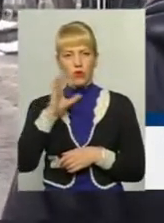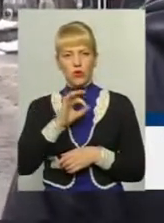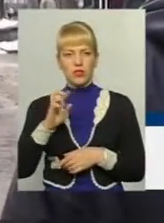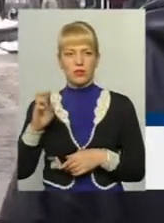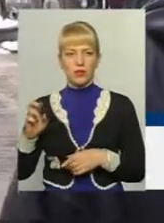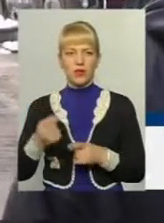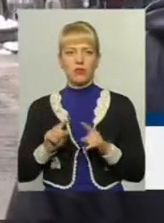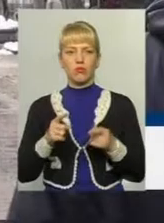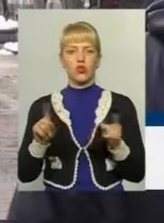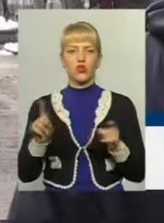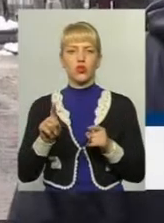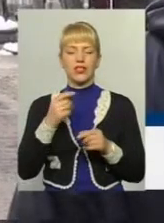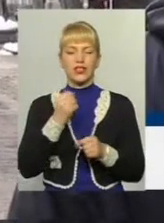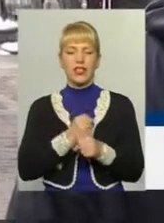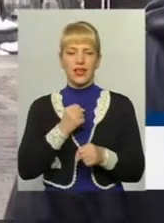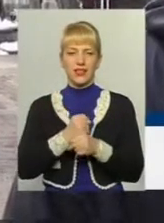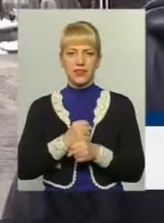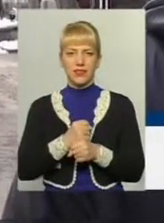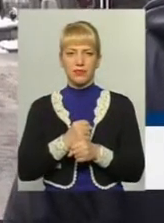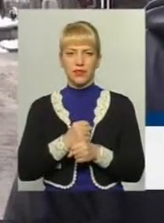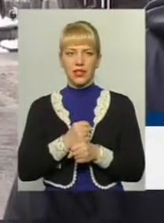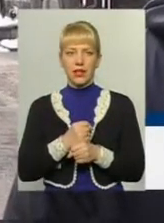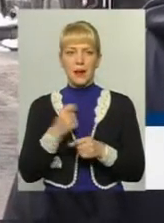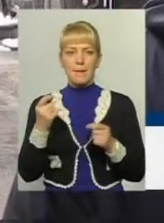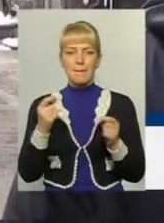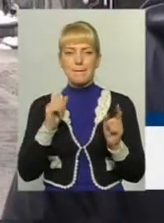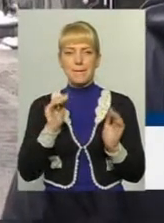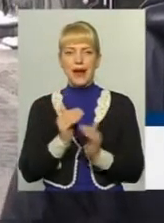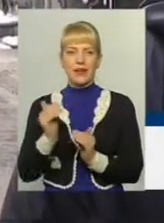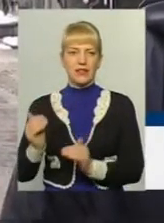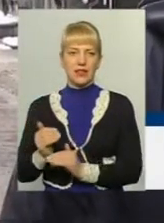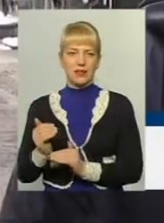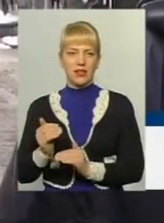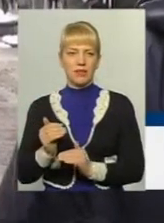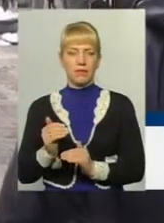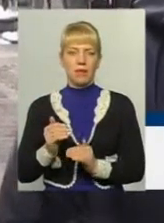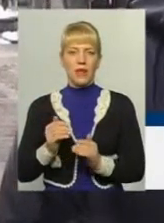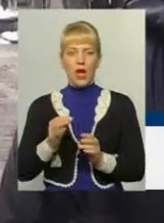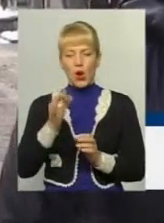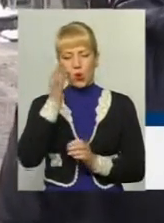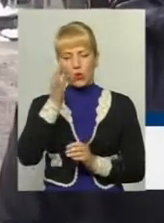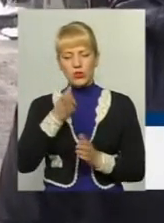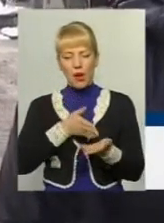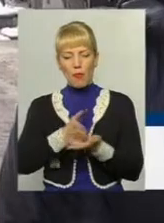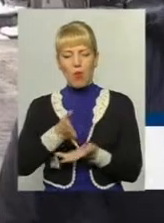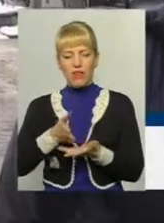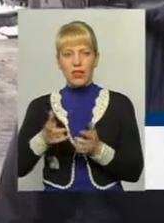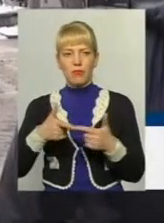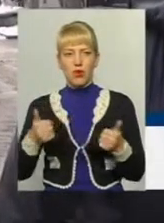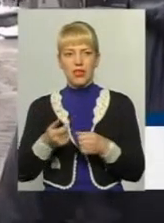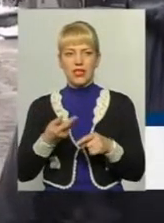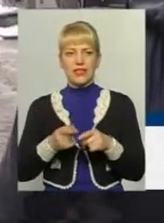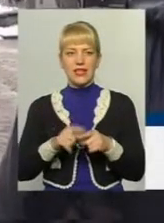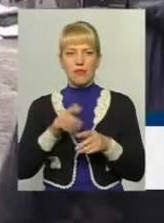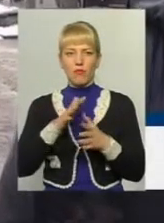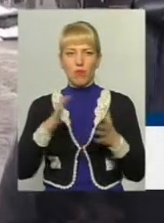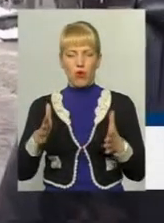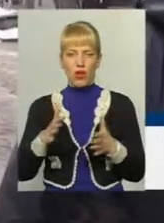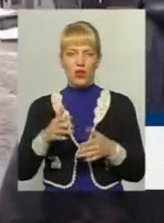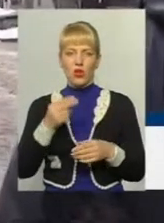що вони нічого не роблять. Де не знаєш, у ЖЕКовський дом там труби течуть, не ізолірована, болото, грязь, це все ЖЕКи, вони не